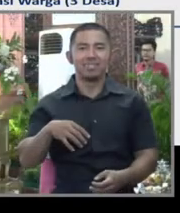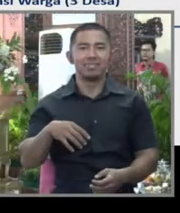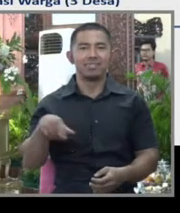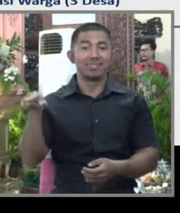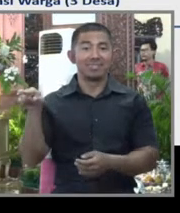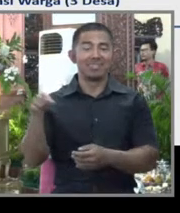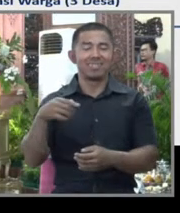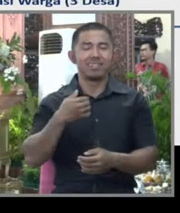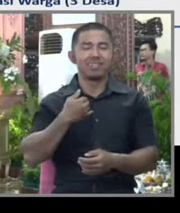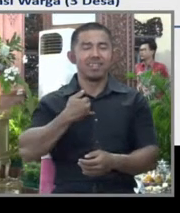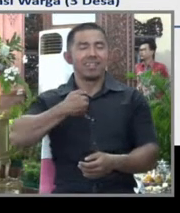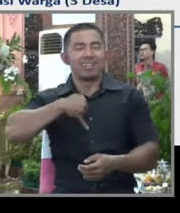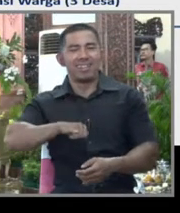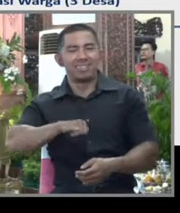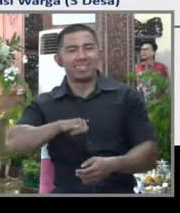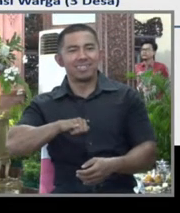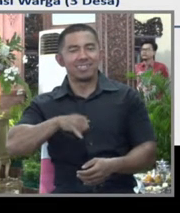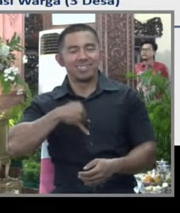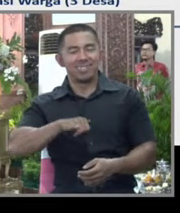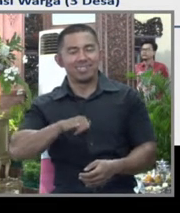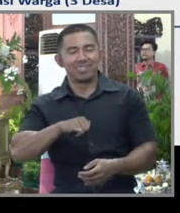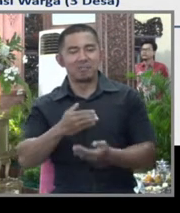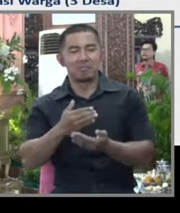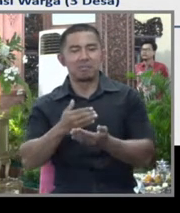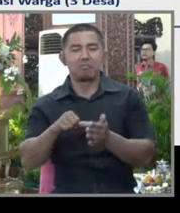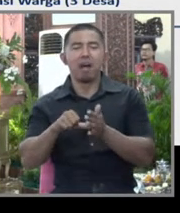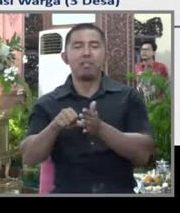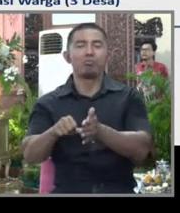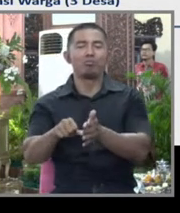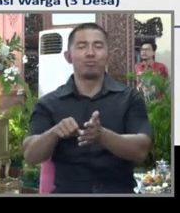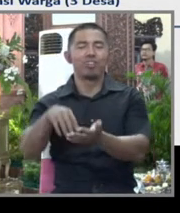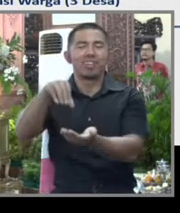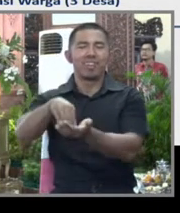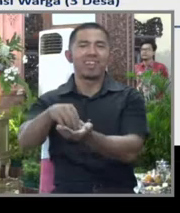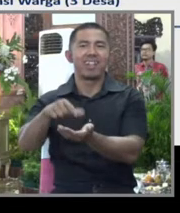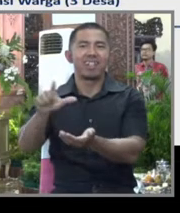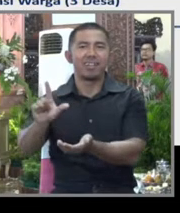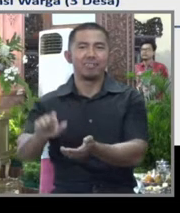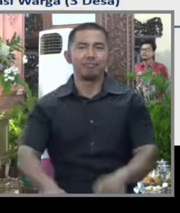kita susah, masih berbuat baik sama orang. Ini berarti Blora.